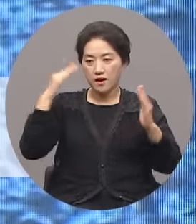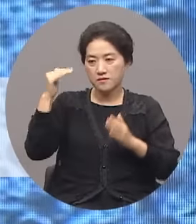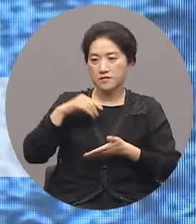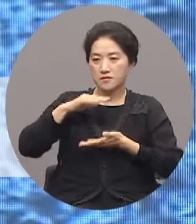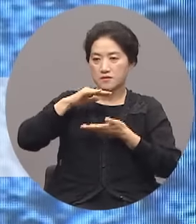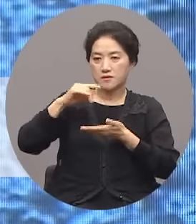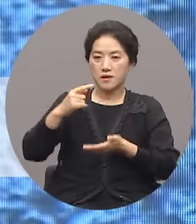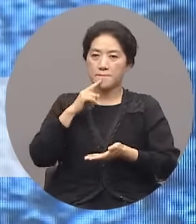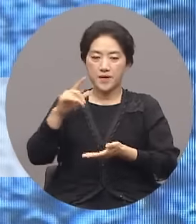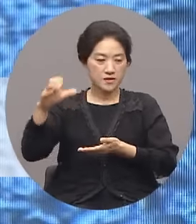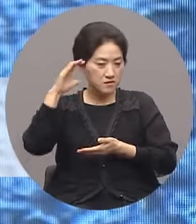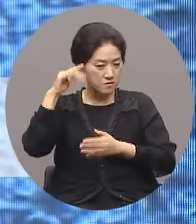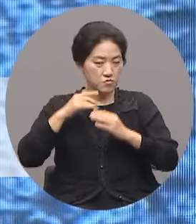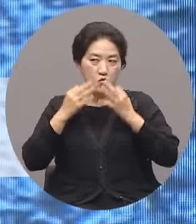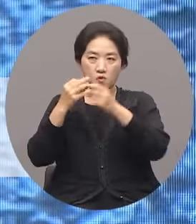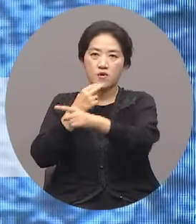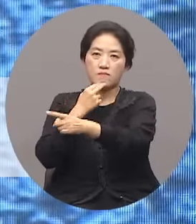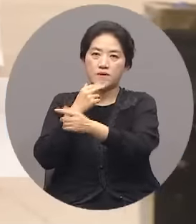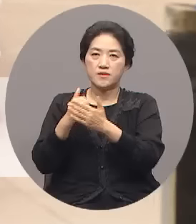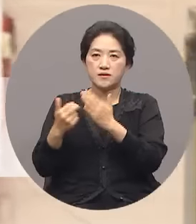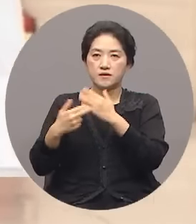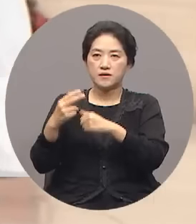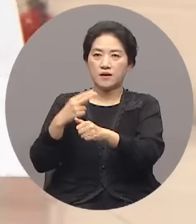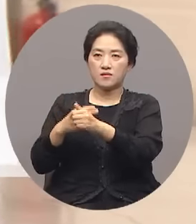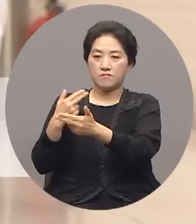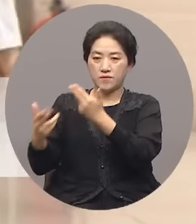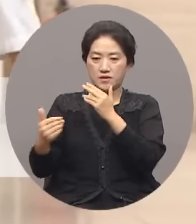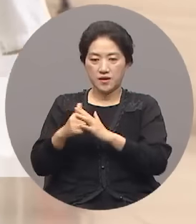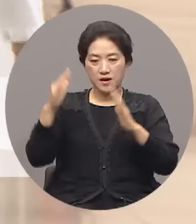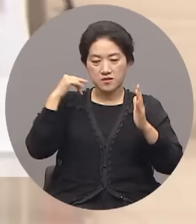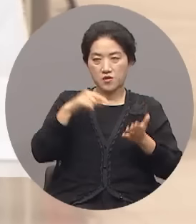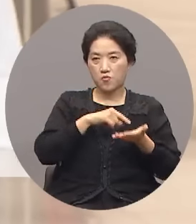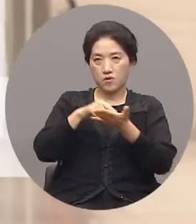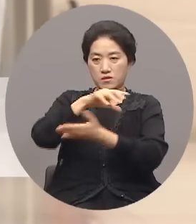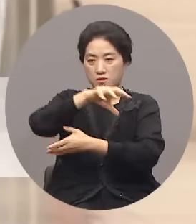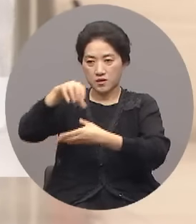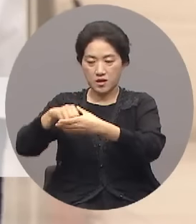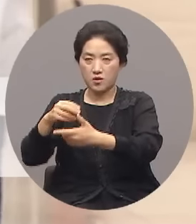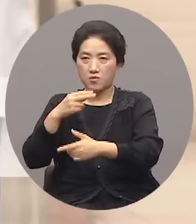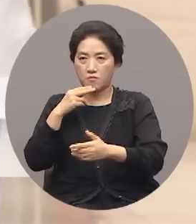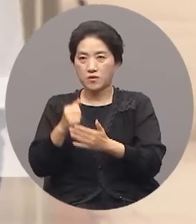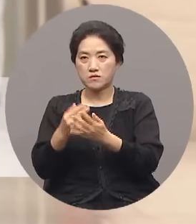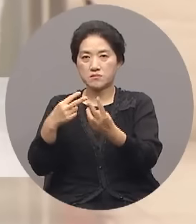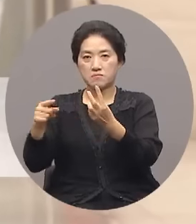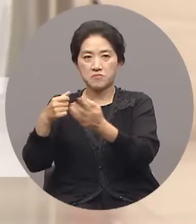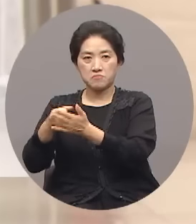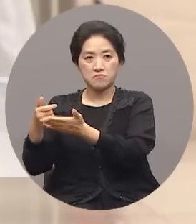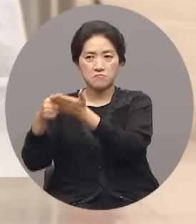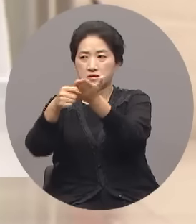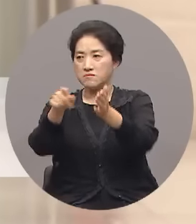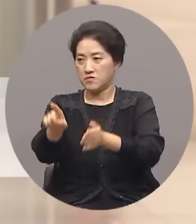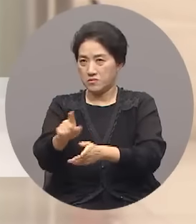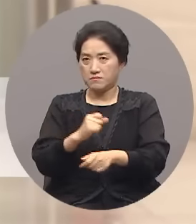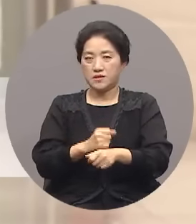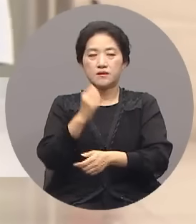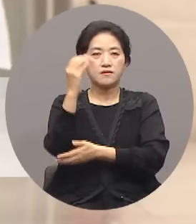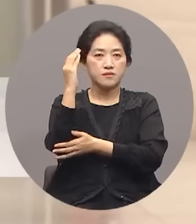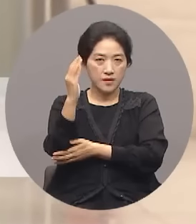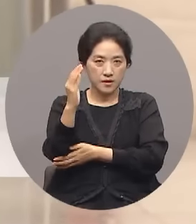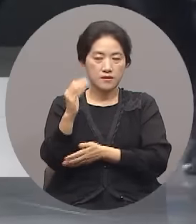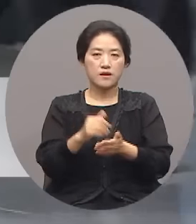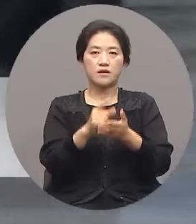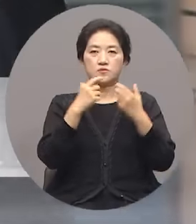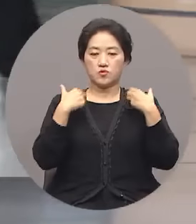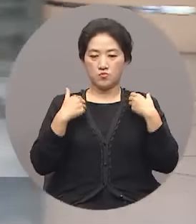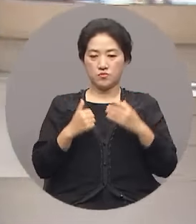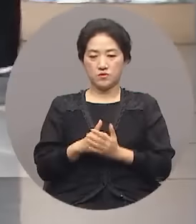면 의협 집행부가 학생들의 요구안을 전혀 반영하지 않은 3대 요구안을 냈다고 주장했습니다 한편